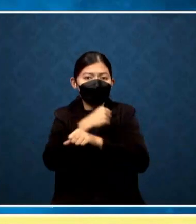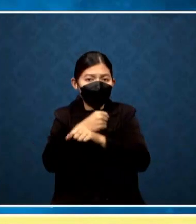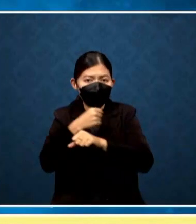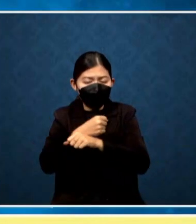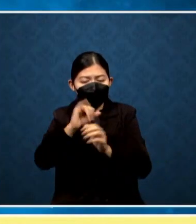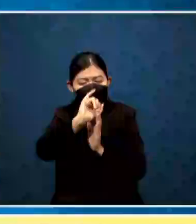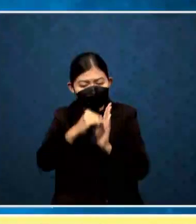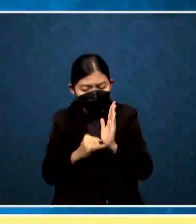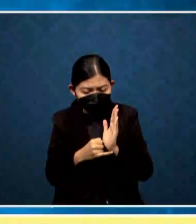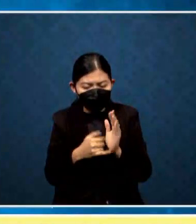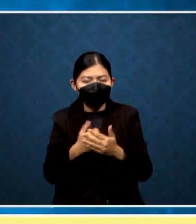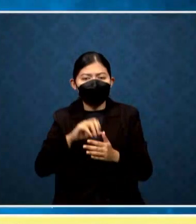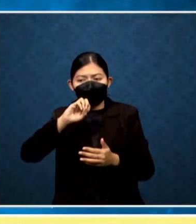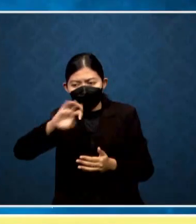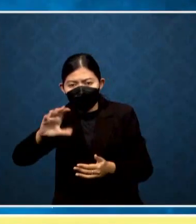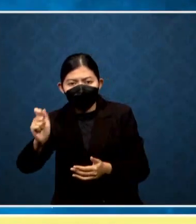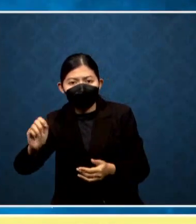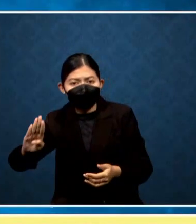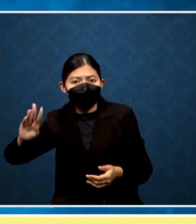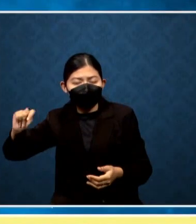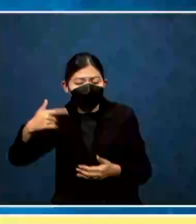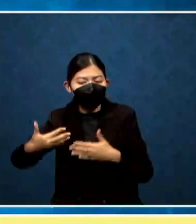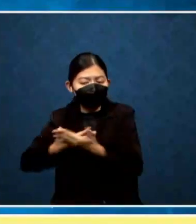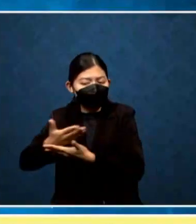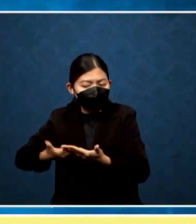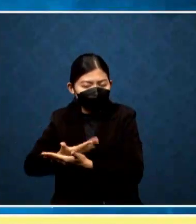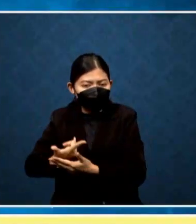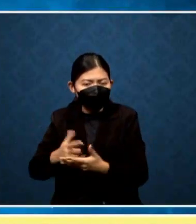เพื่แ้งองคกรปบค Always, is